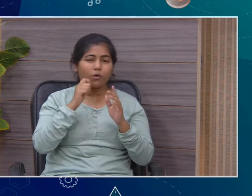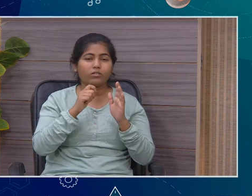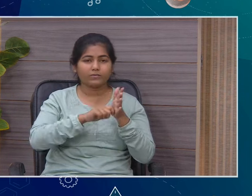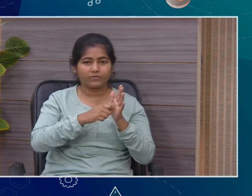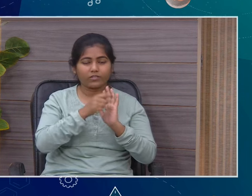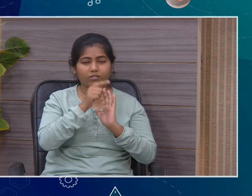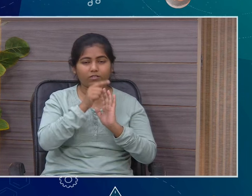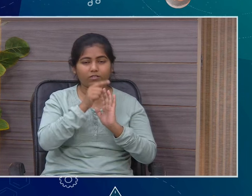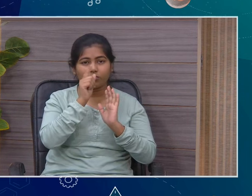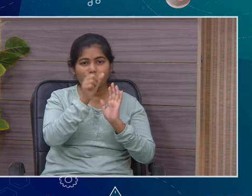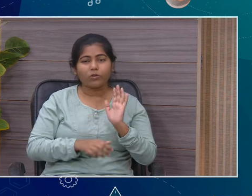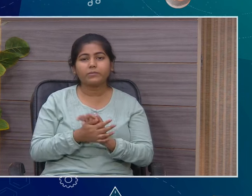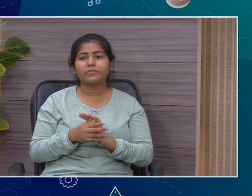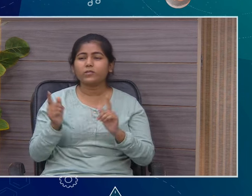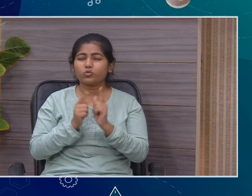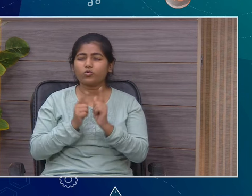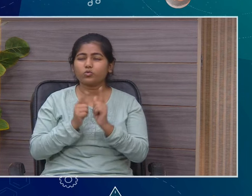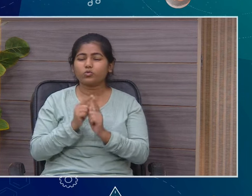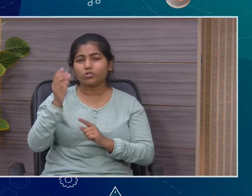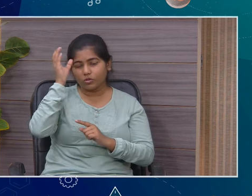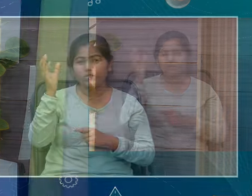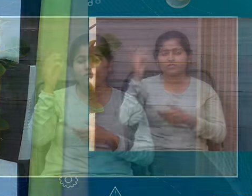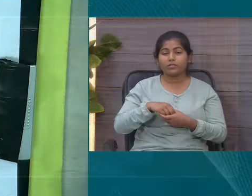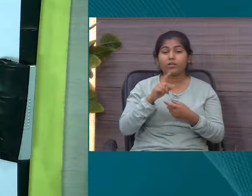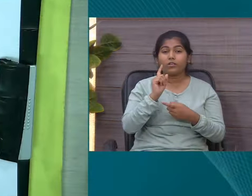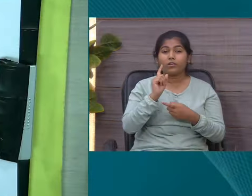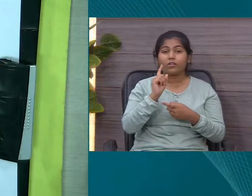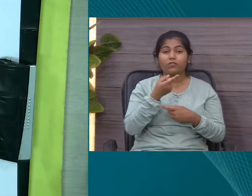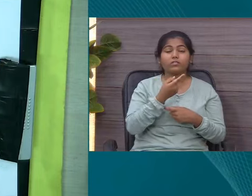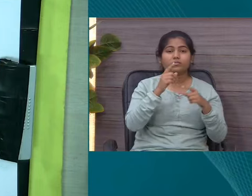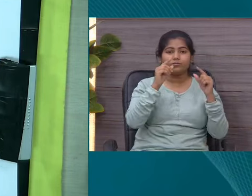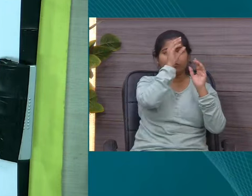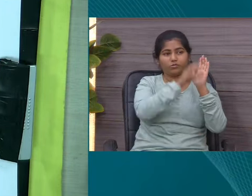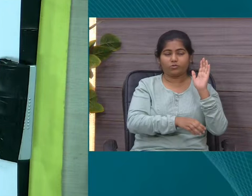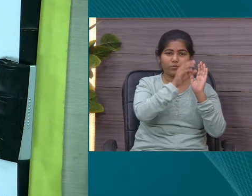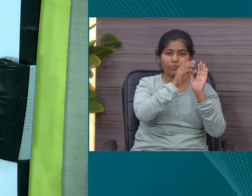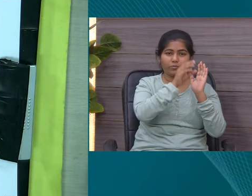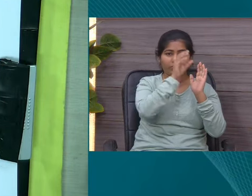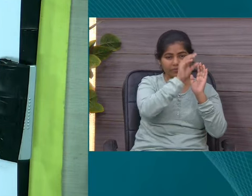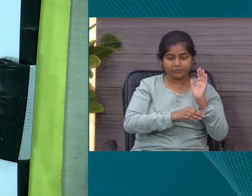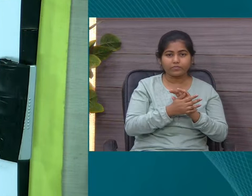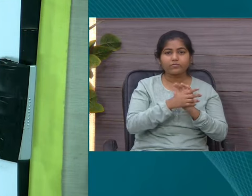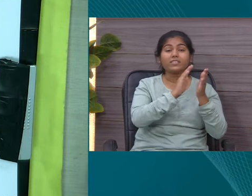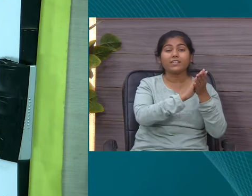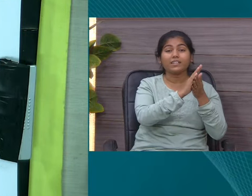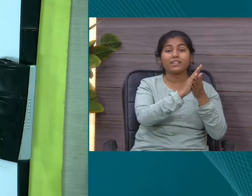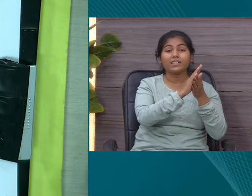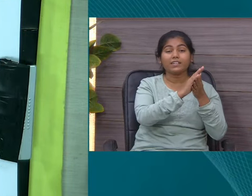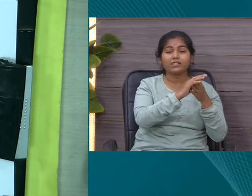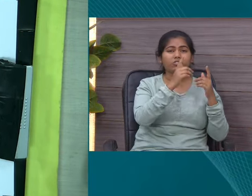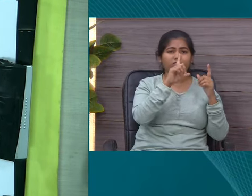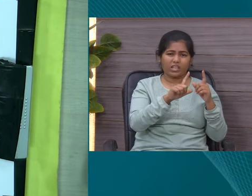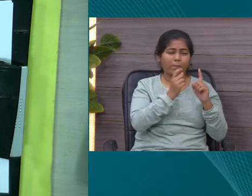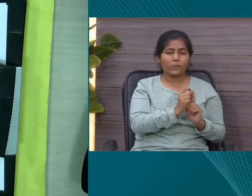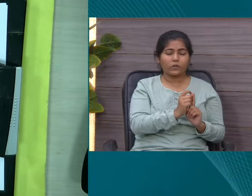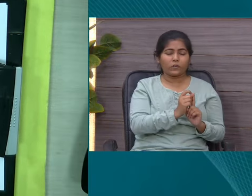है? ओके. एक बहुत छोटा सा कॉन्सेप्ट और ले रहे हैं. हम आ रहे हैं अपने फर्स्ट ग्रुप पे. फर्स्ट ग्रुप हमने देखा था दैट इज हाइड्रोजन लिथियम सोडियम पोटेशियम,